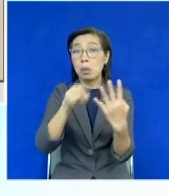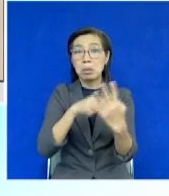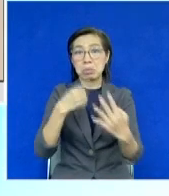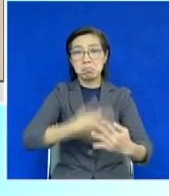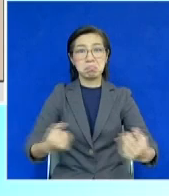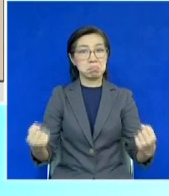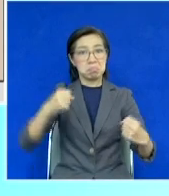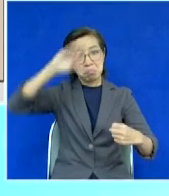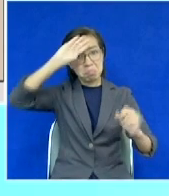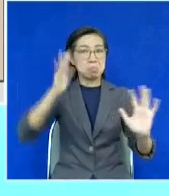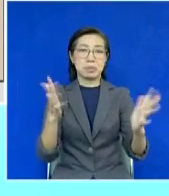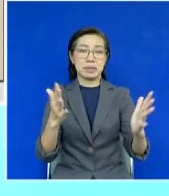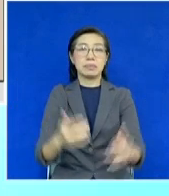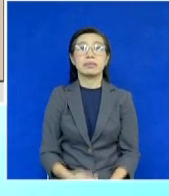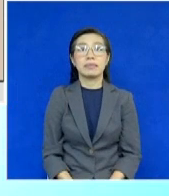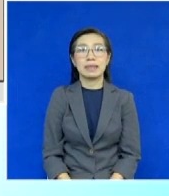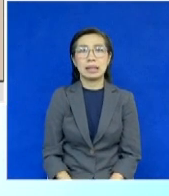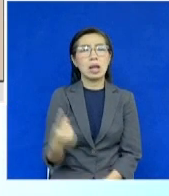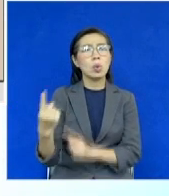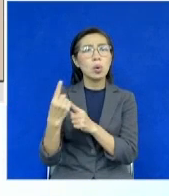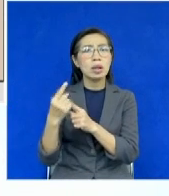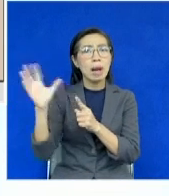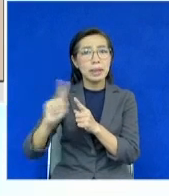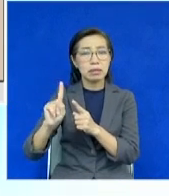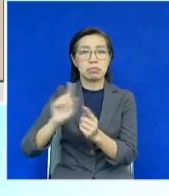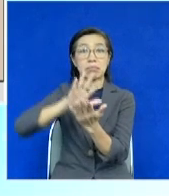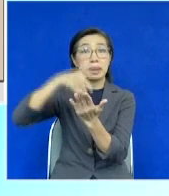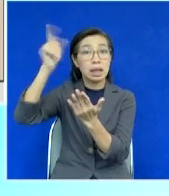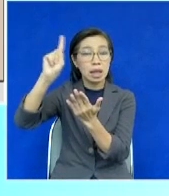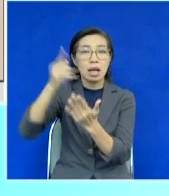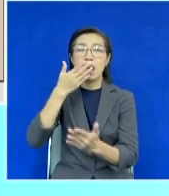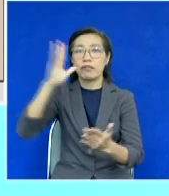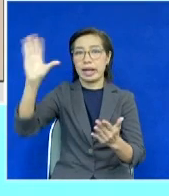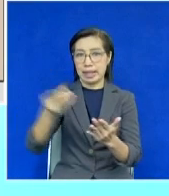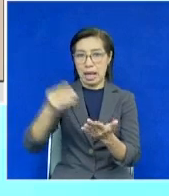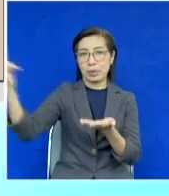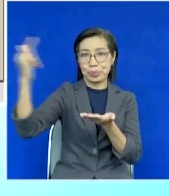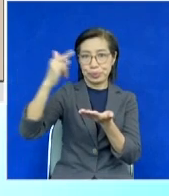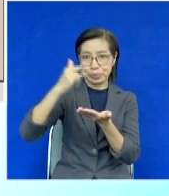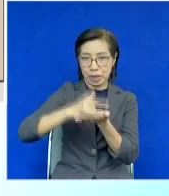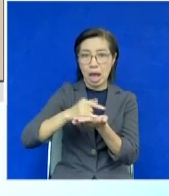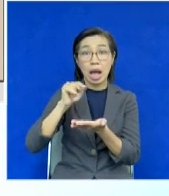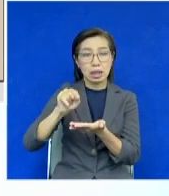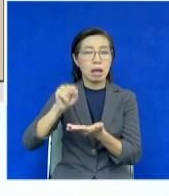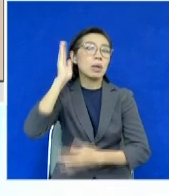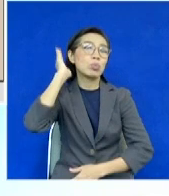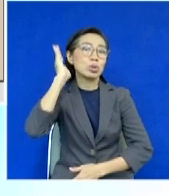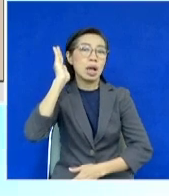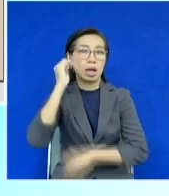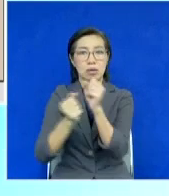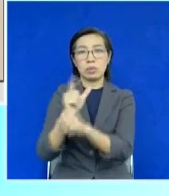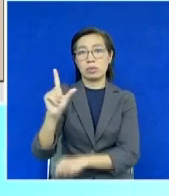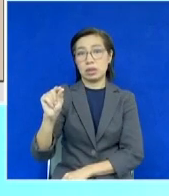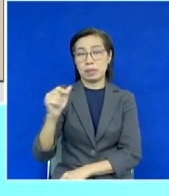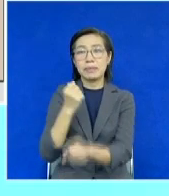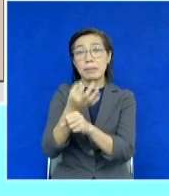ค่ะอีกหนึ่งรายนะคะเดินทางมาจากแอฟริกาใต้ค่ะเป็นผู้ป่วยเพศชายอายุ20ปี